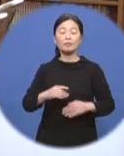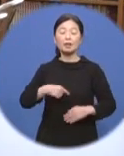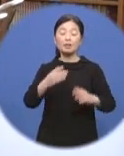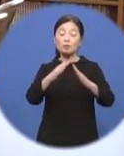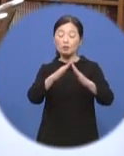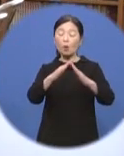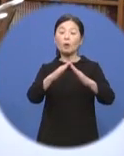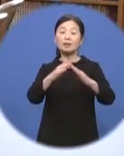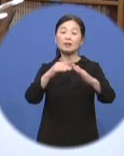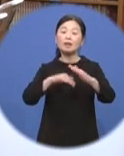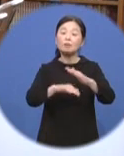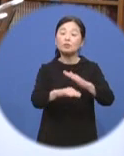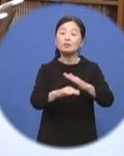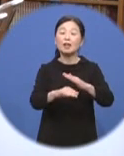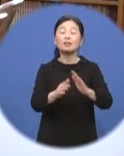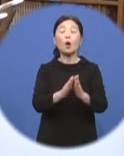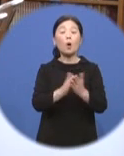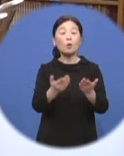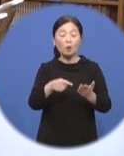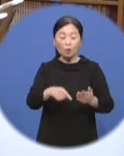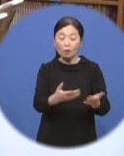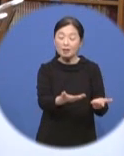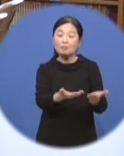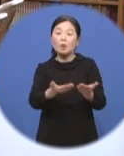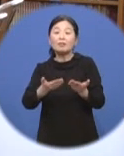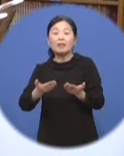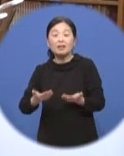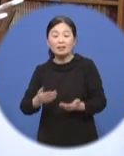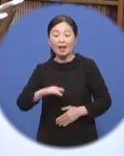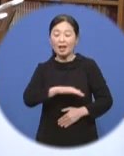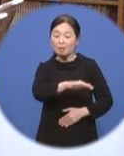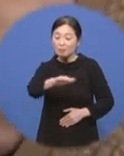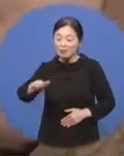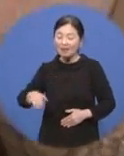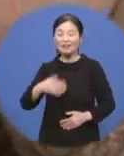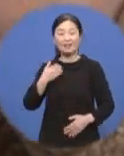って楽しく本を読めるということがいいと思いますね。